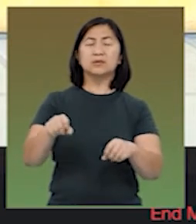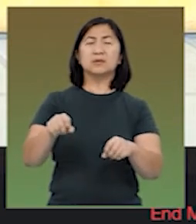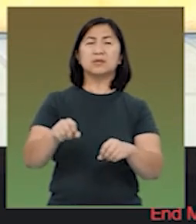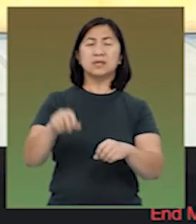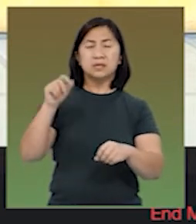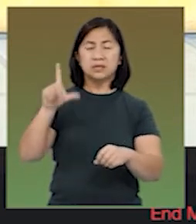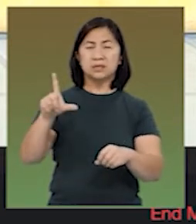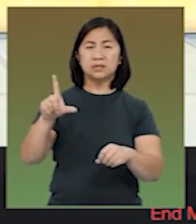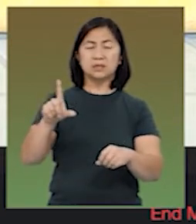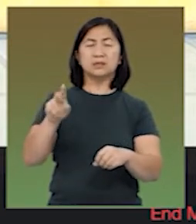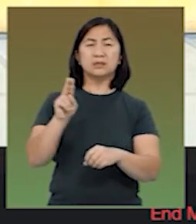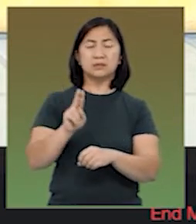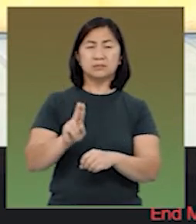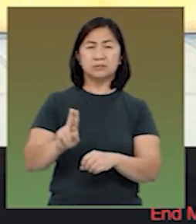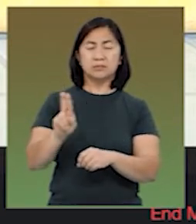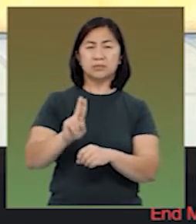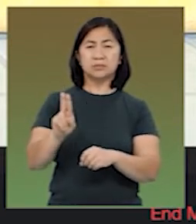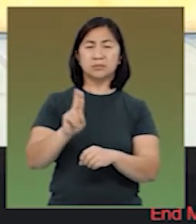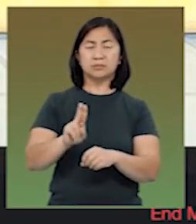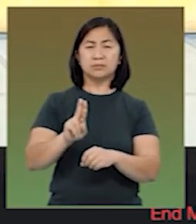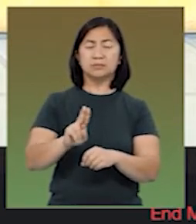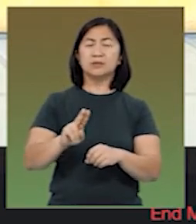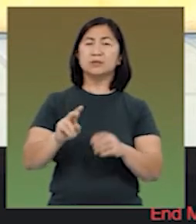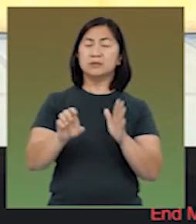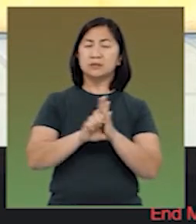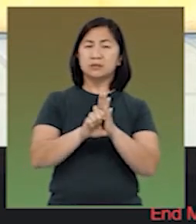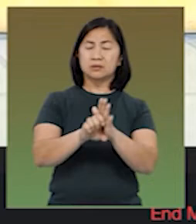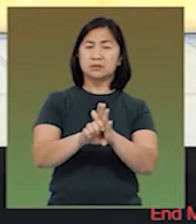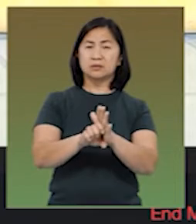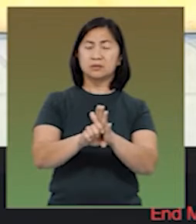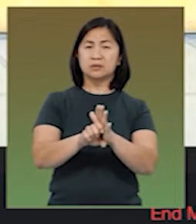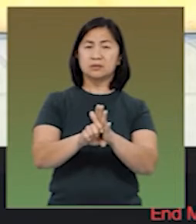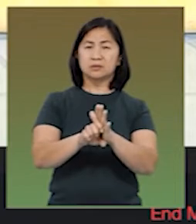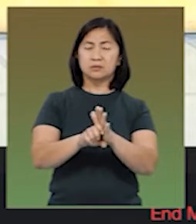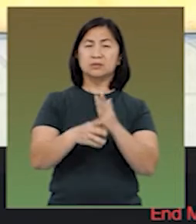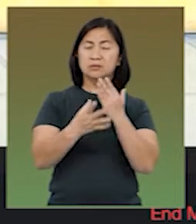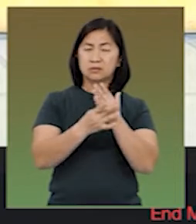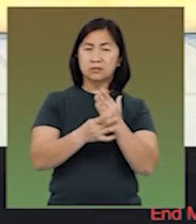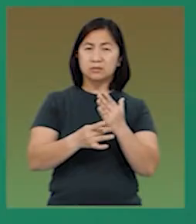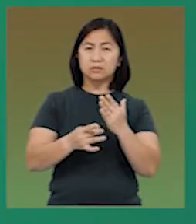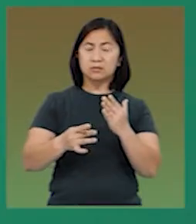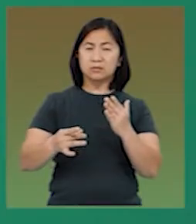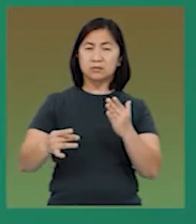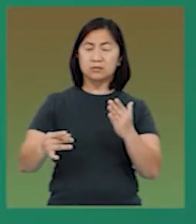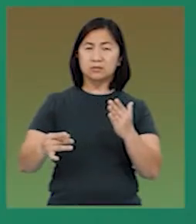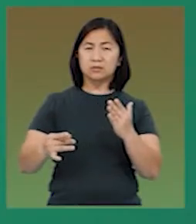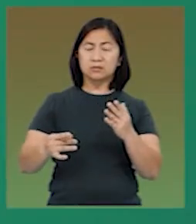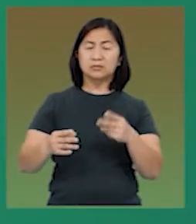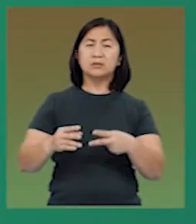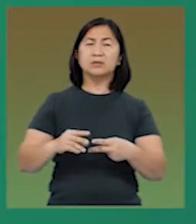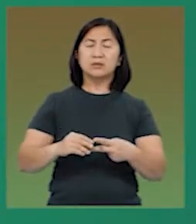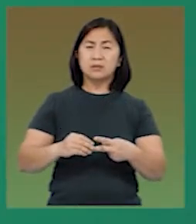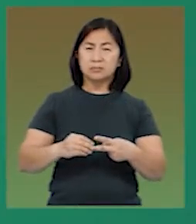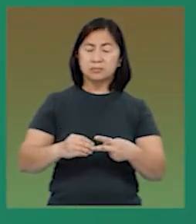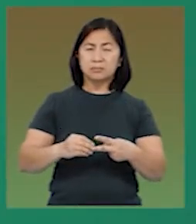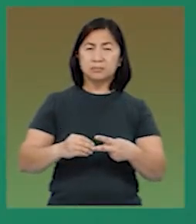gagamitin. Isa pang halimbawa, Lino, ay itong cooking oil na nasa plastic